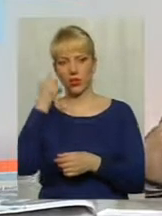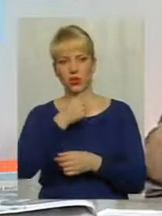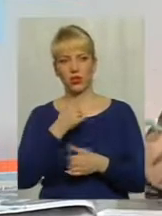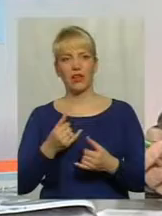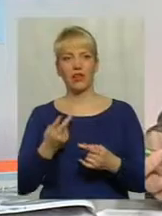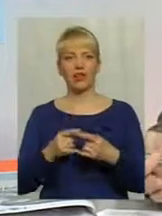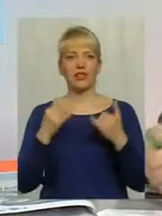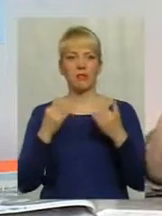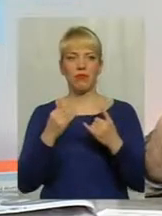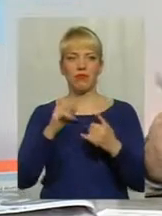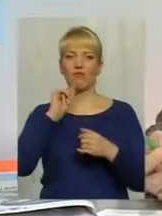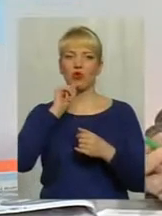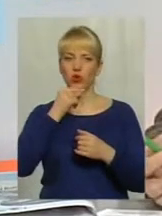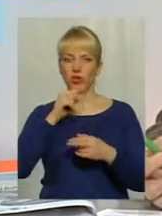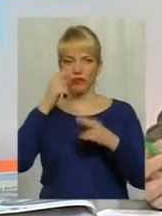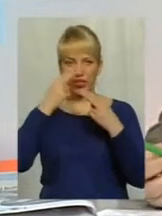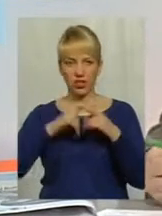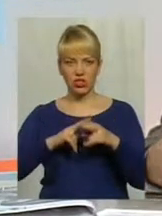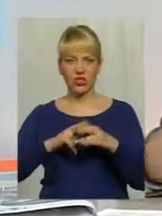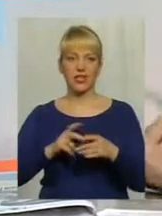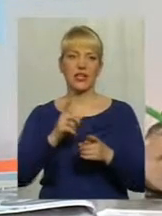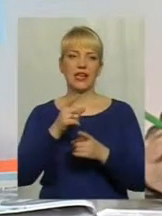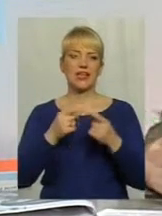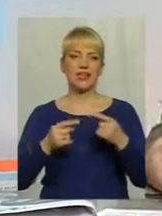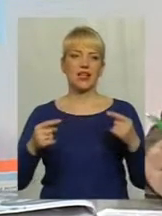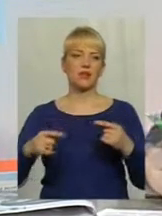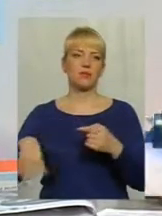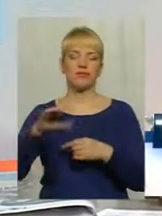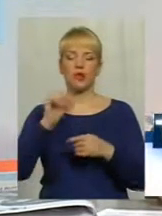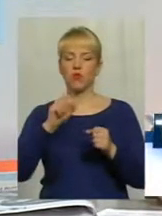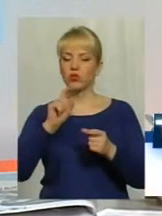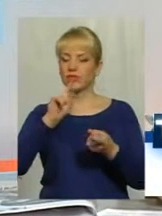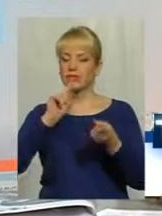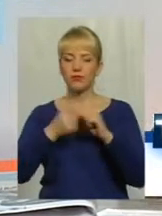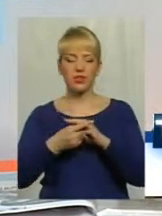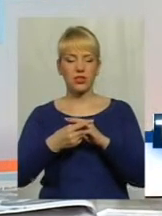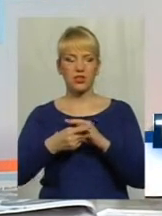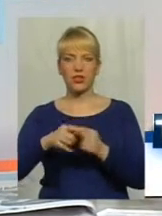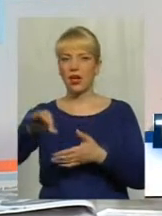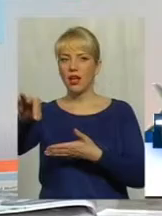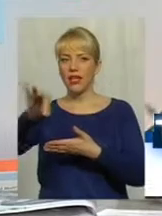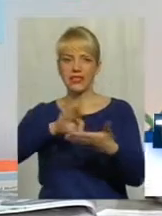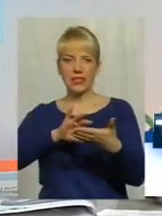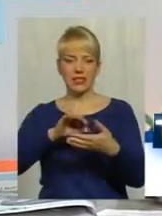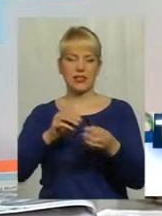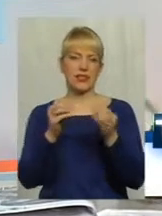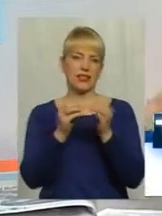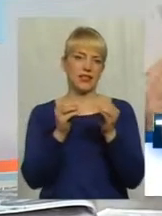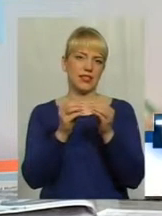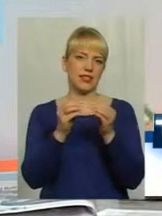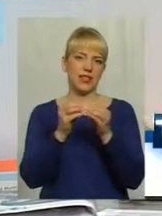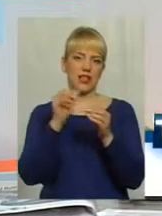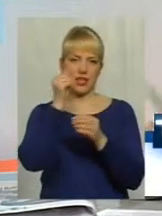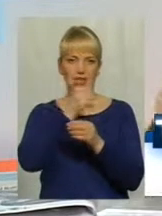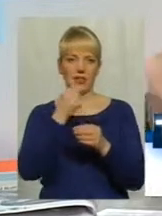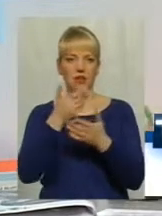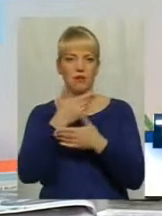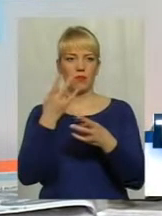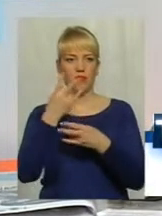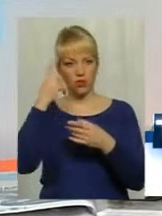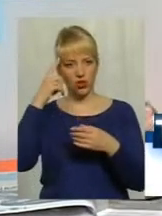при цих економічних, технічних засобах все може змінитися буквально за десятиліття. Тому що ми повинні розуміти,